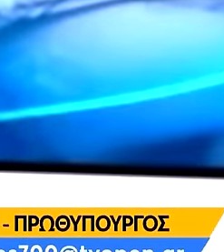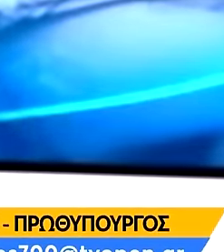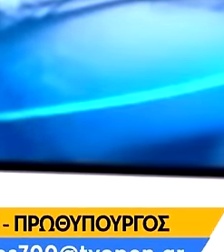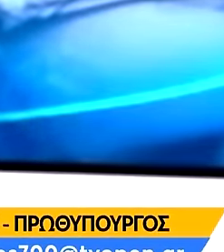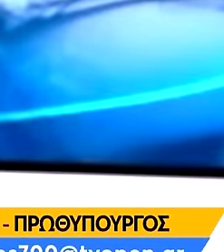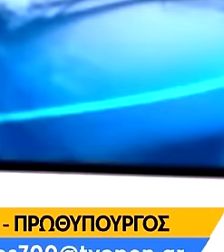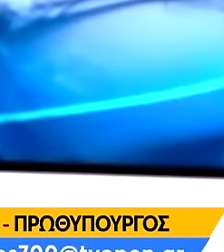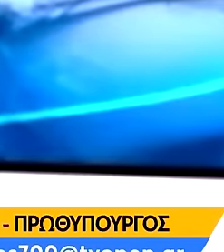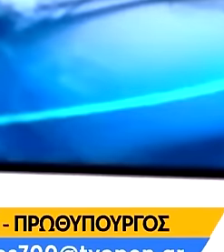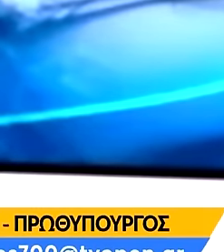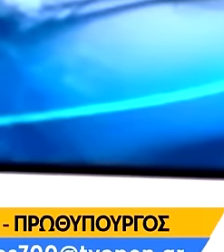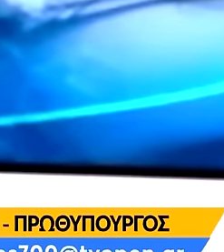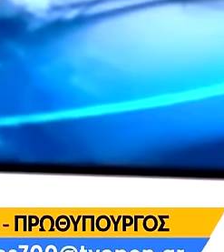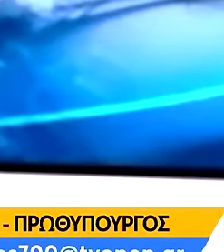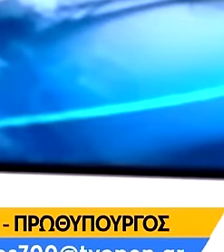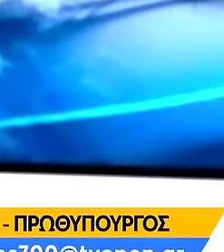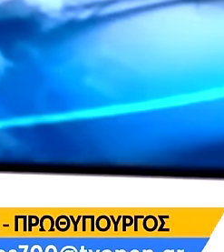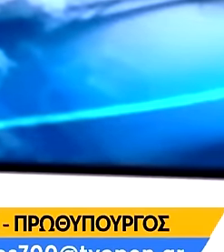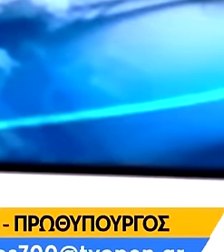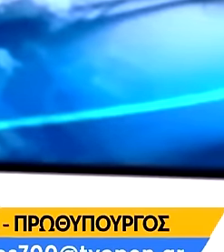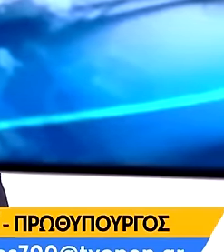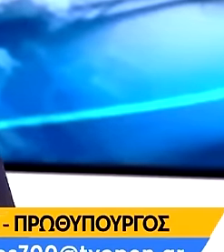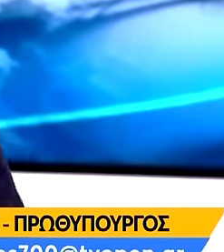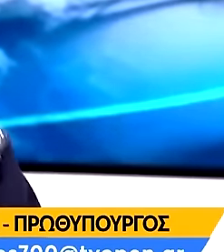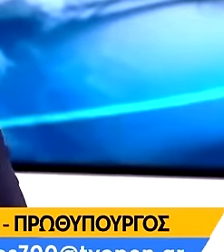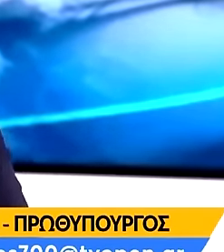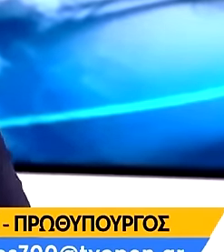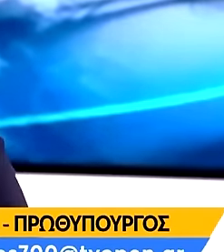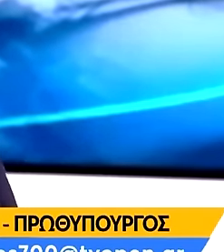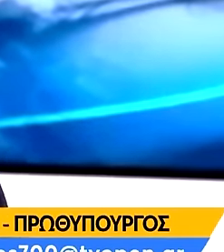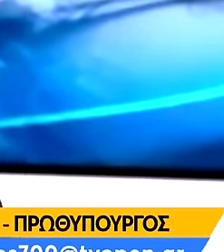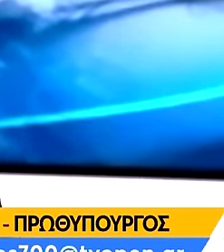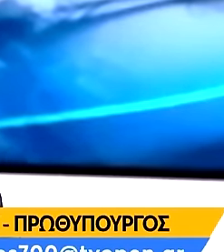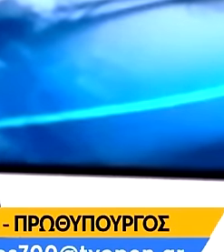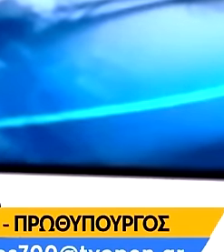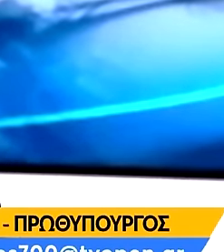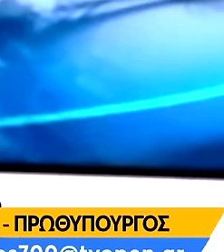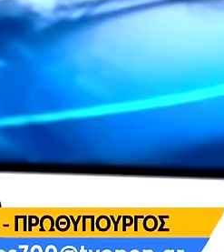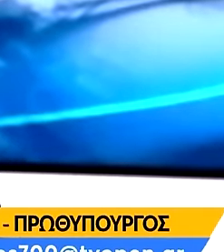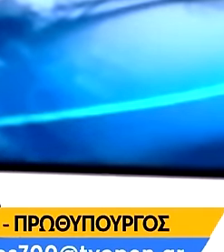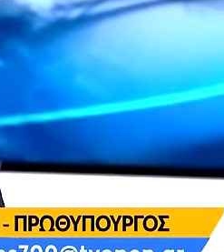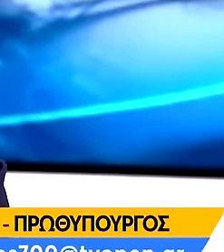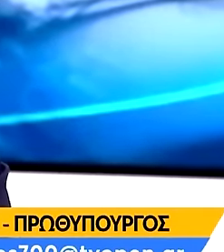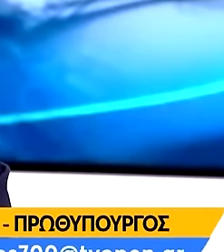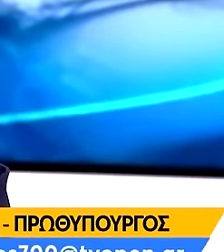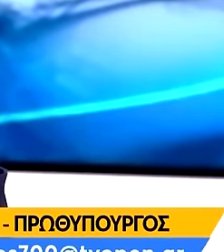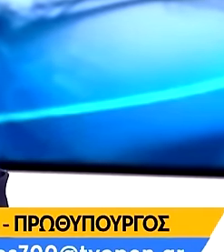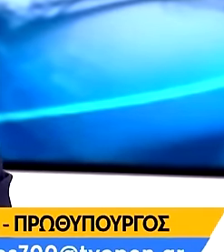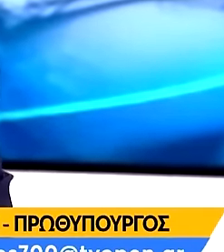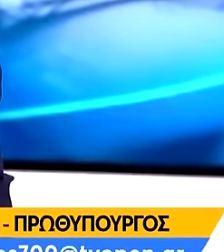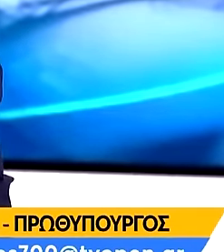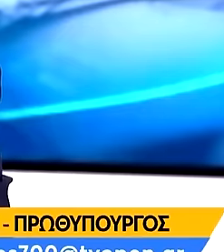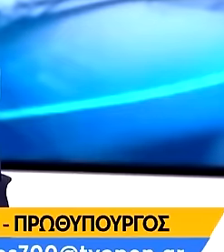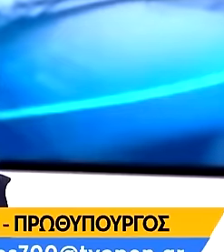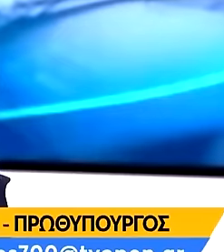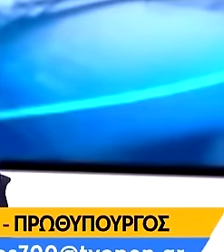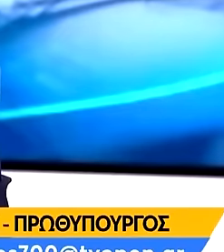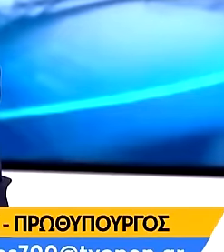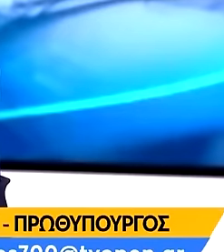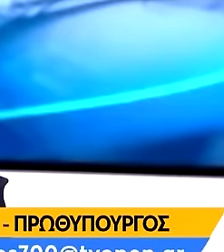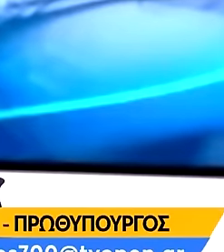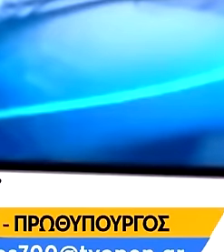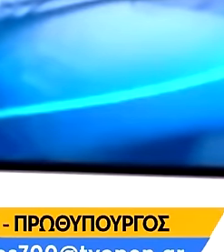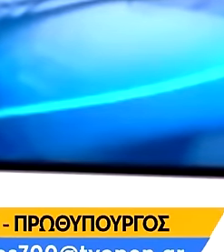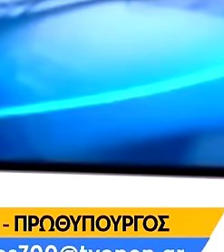να λέει ότι ουσιαστικά έχετε φορέσει ένα καπέλο πατριωτικό εσείς, το οποίο προεκλογικά έχει περικεφαλαίες κτλ. Και σας καταλογίζει εσάς πατριδοκαπηλεία επί